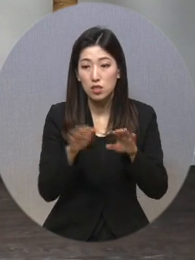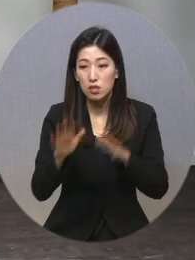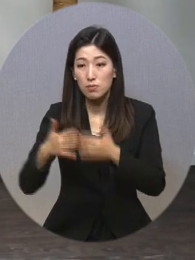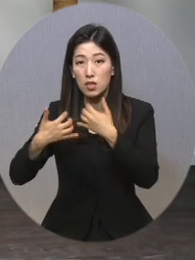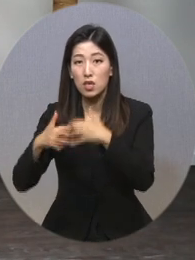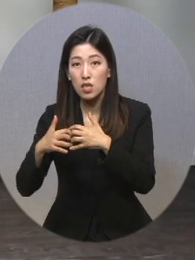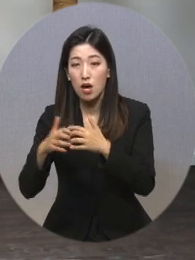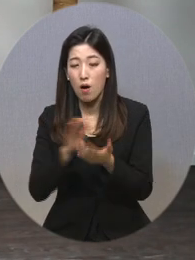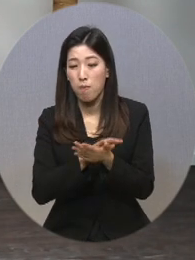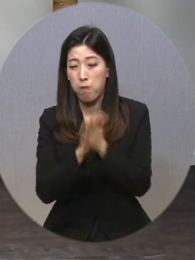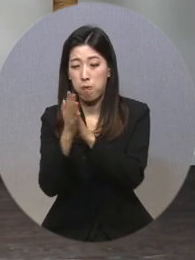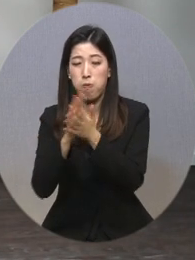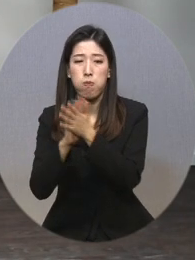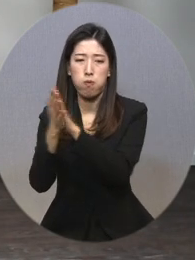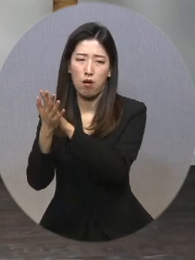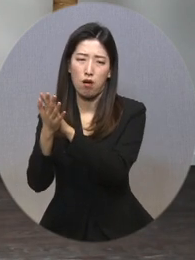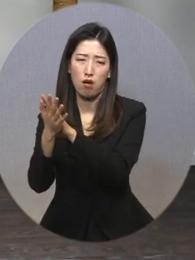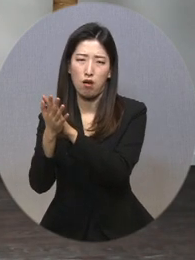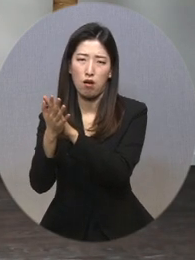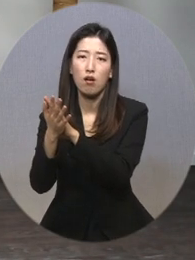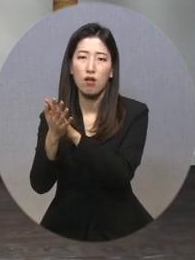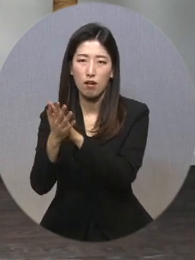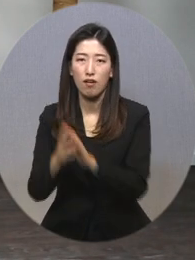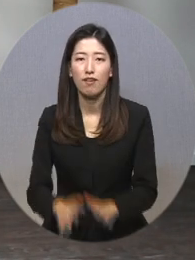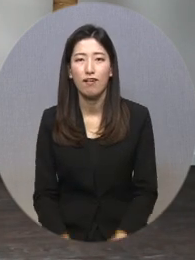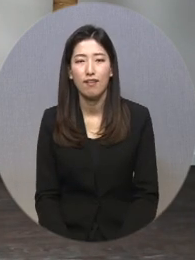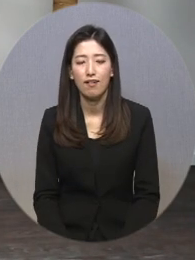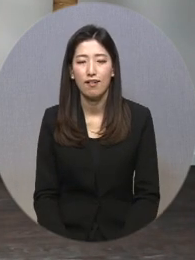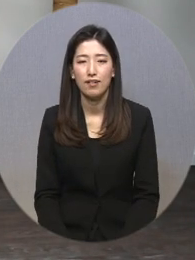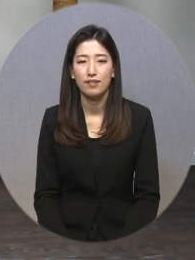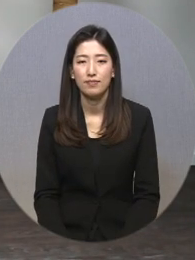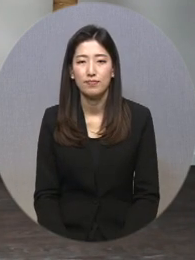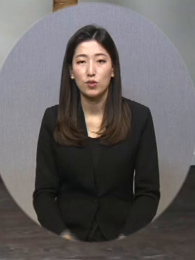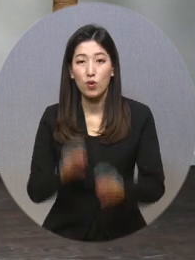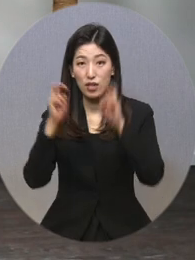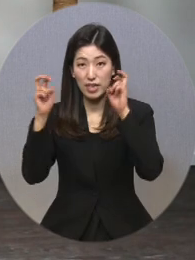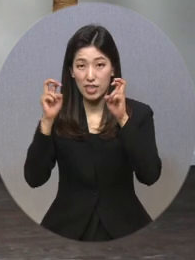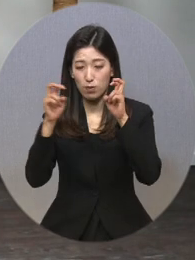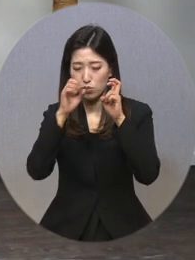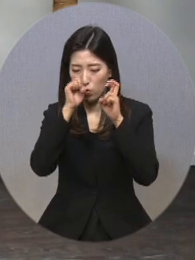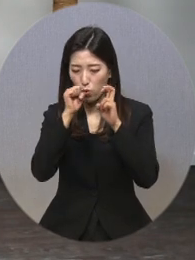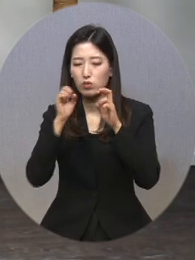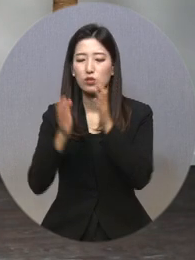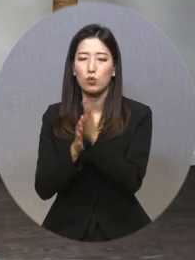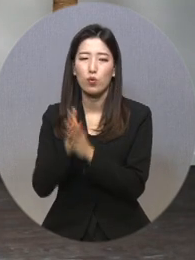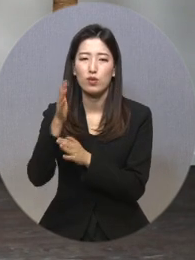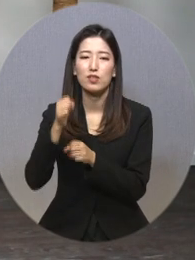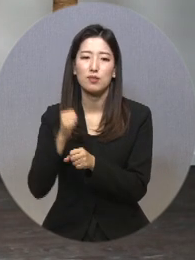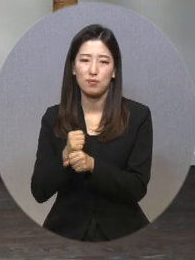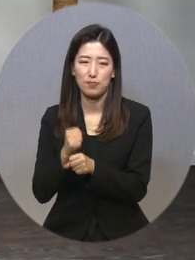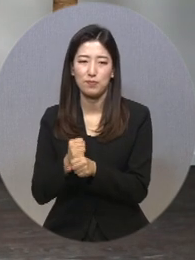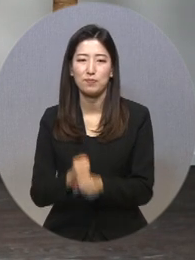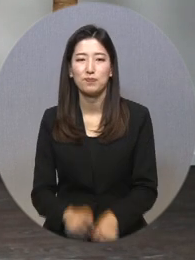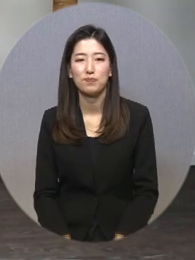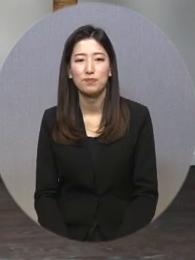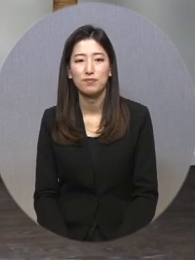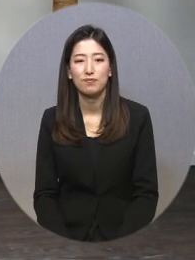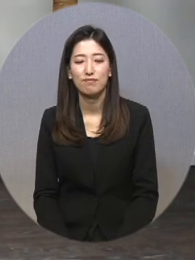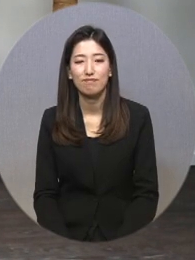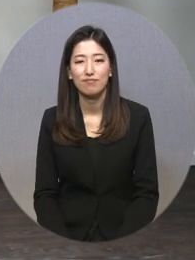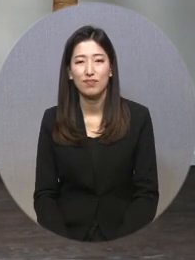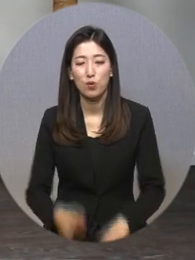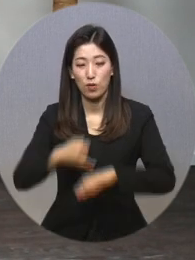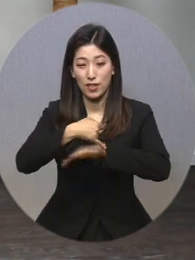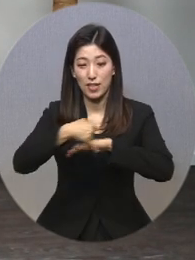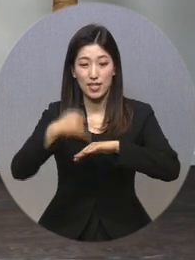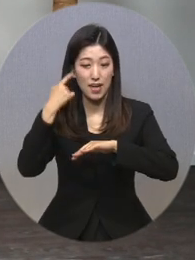좋은 도시를 다뤘습니다. 그리고 도시의 역시 경쟁력은 이제는 디자인이 잘 된